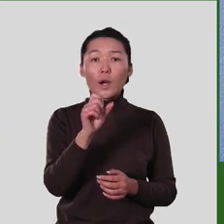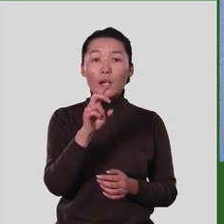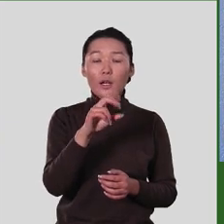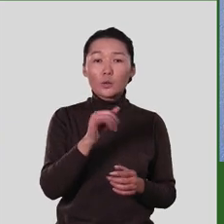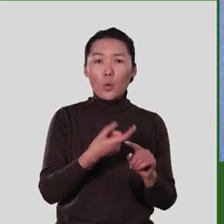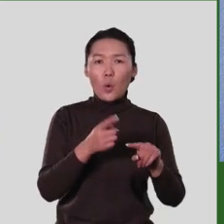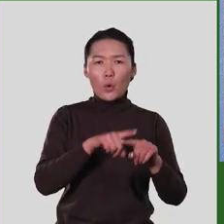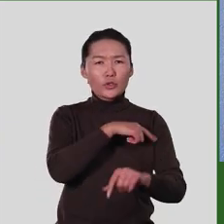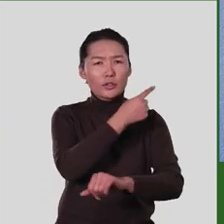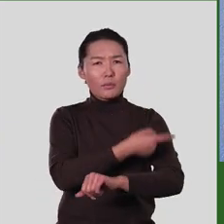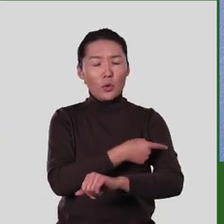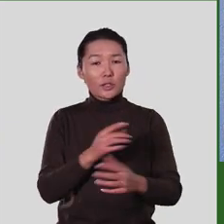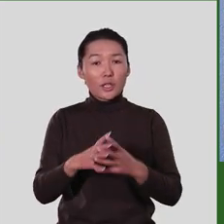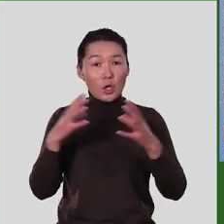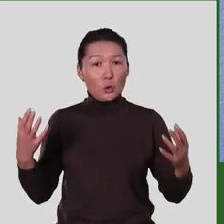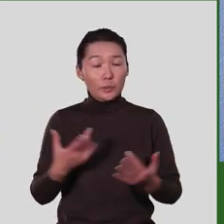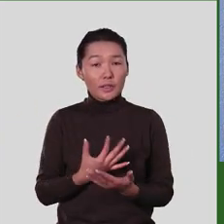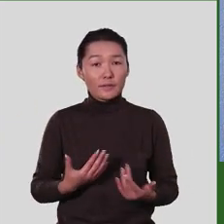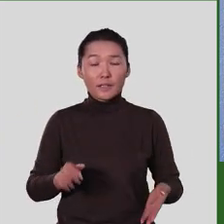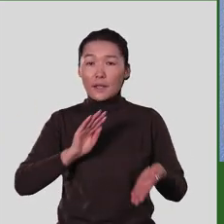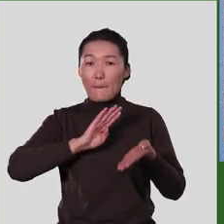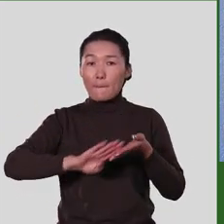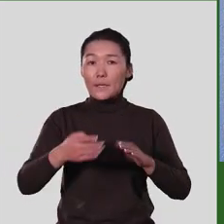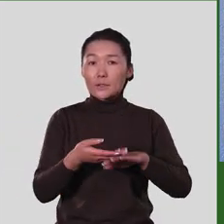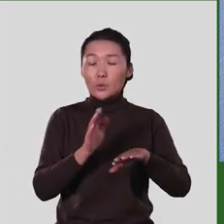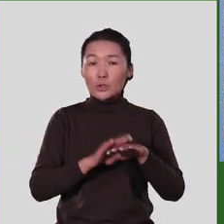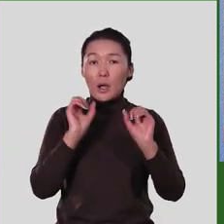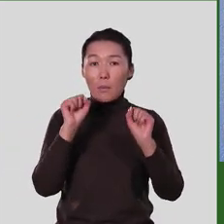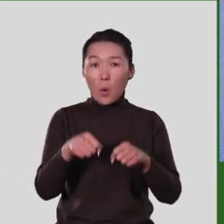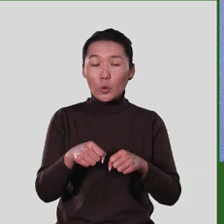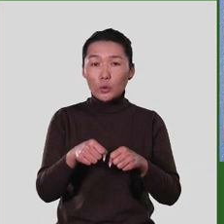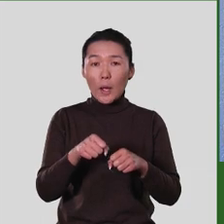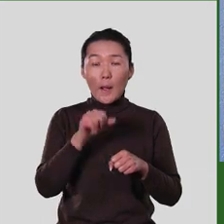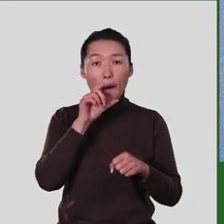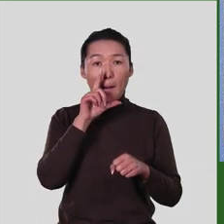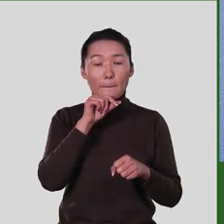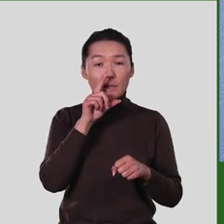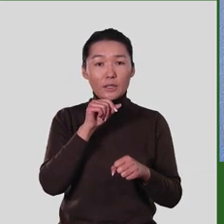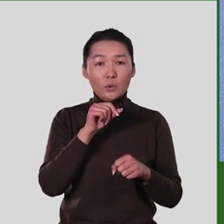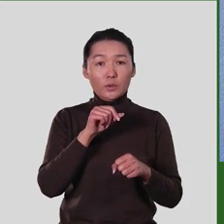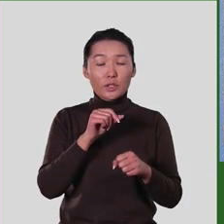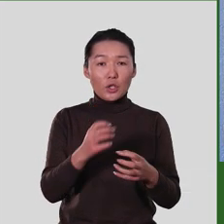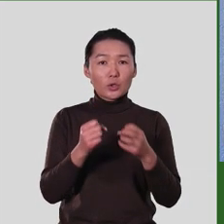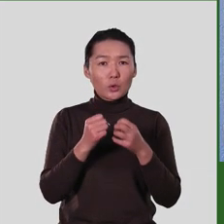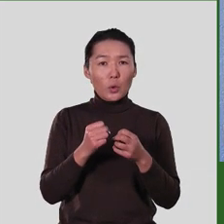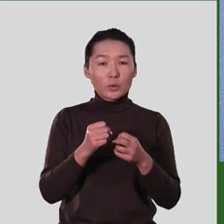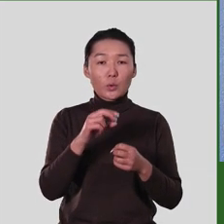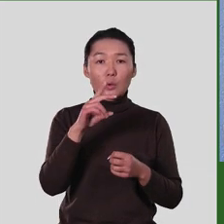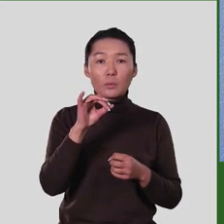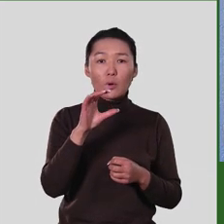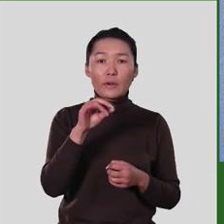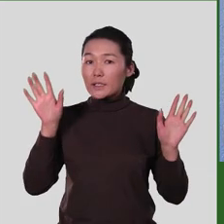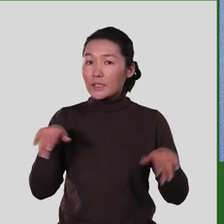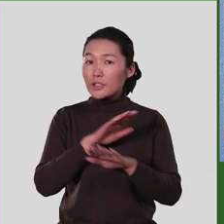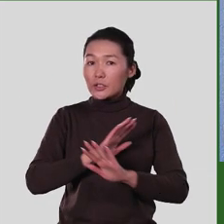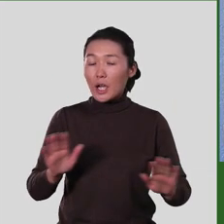мощный. Крупные виды без особого труда могут перекусить толстую проволоку. Достаточно крупная,